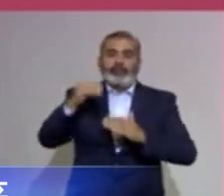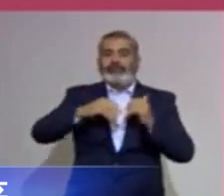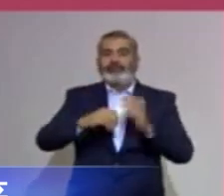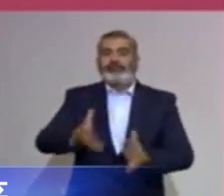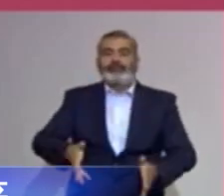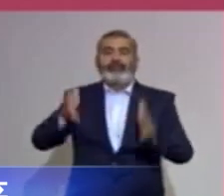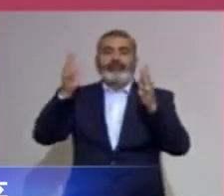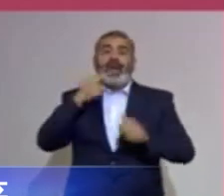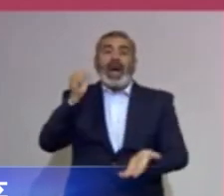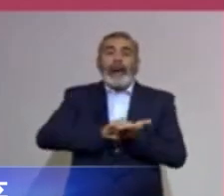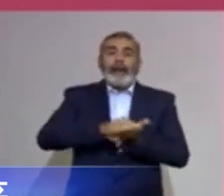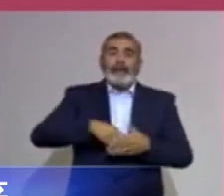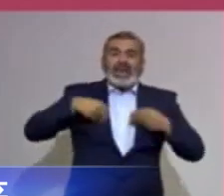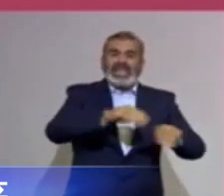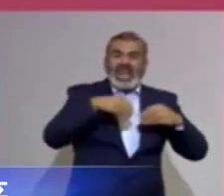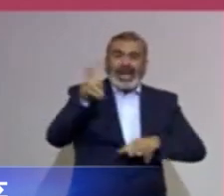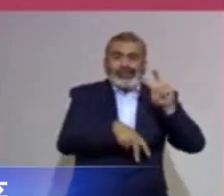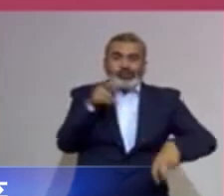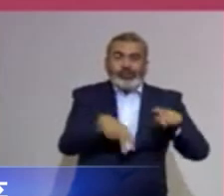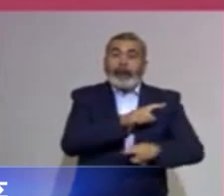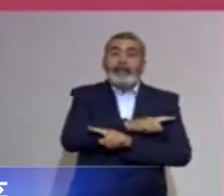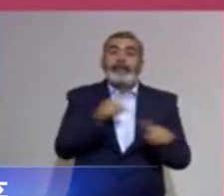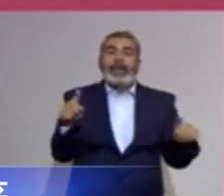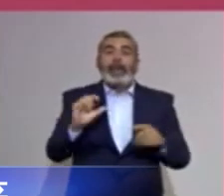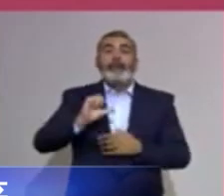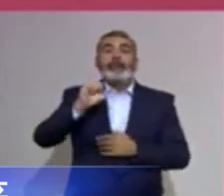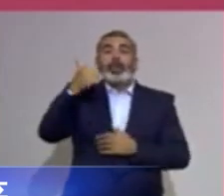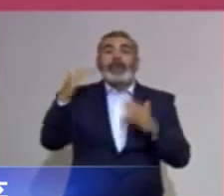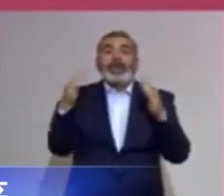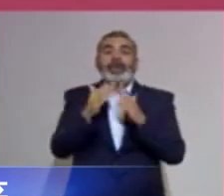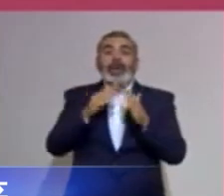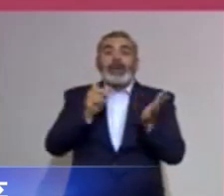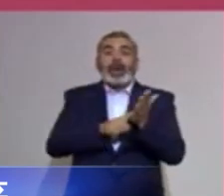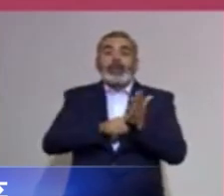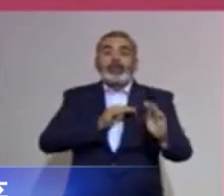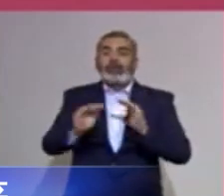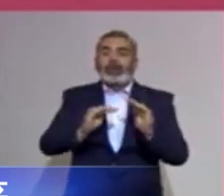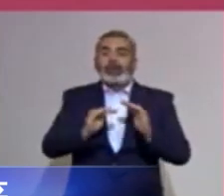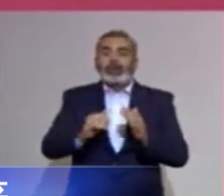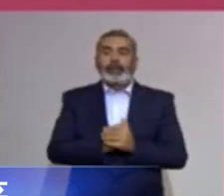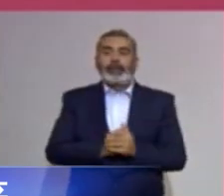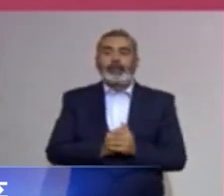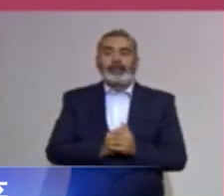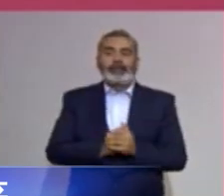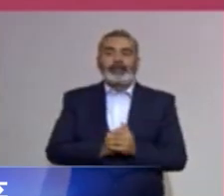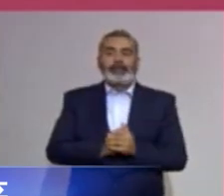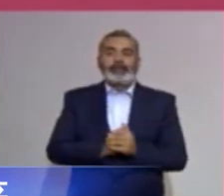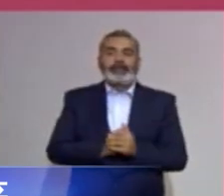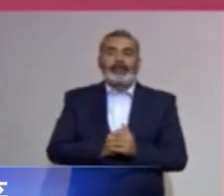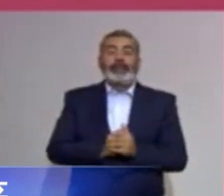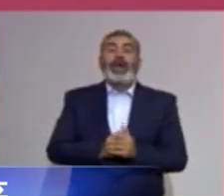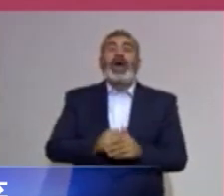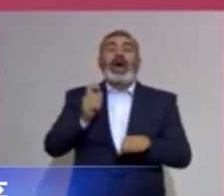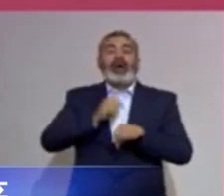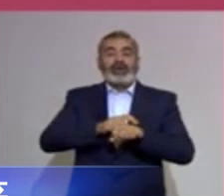Αποτρέπουμε τους πληστηριασμούς και προστατεύουμε την πρώτη κατοικία. Αναπτύσσουμε πρόγραμμα εγκυοδοσίας για